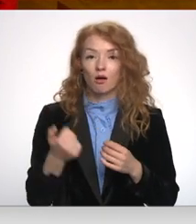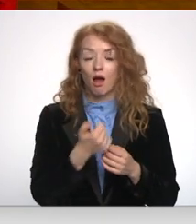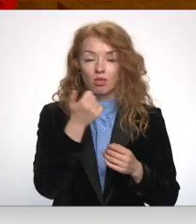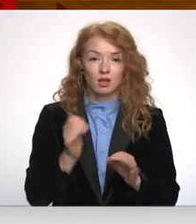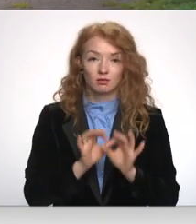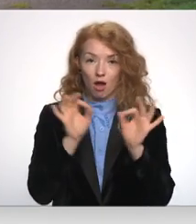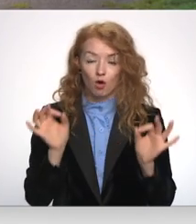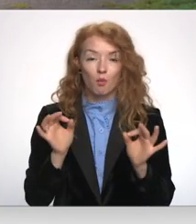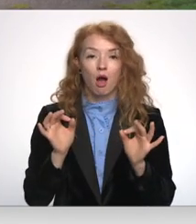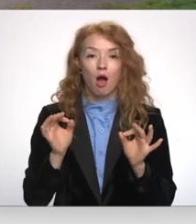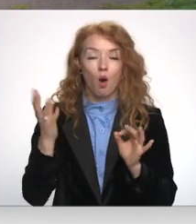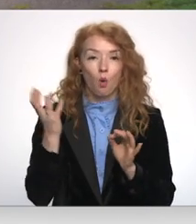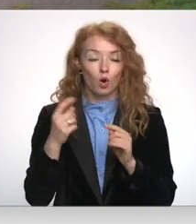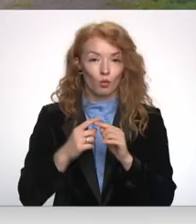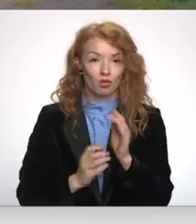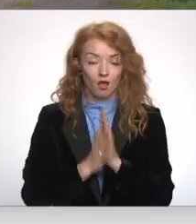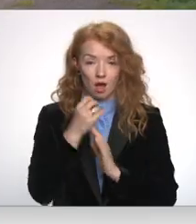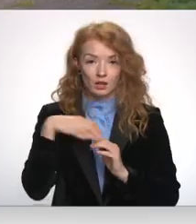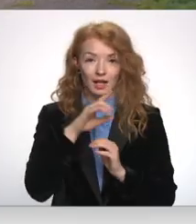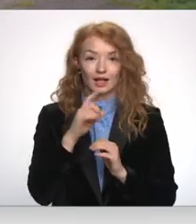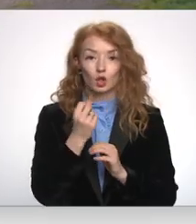sākuma augļiem un dārziņiem jau ir